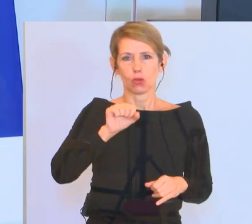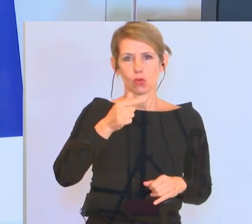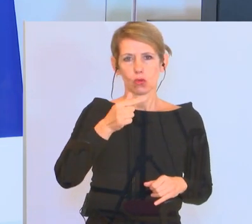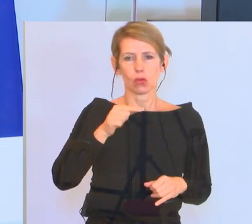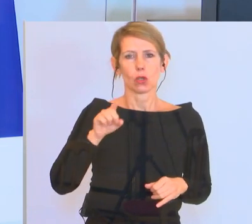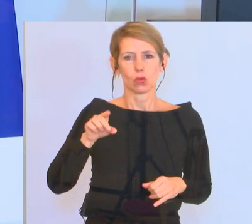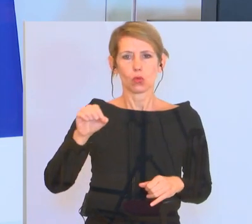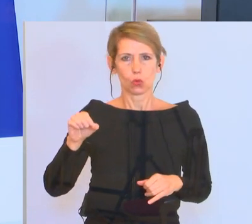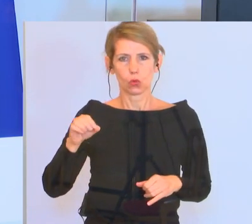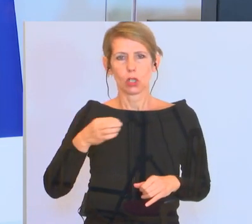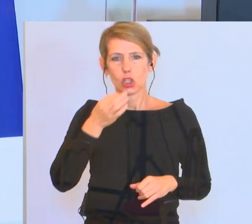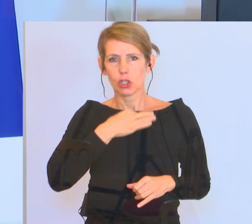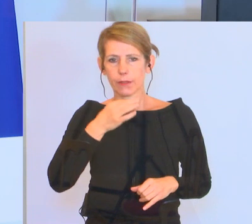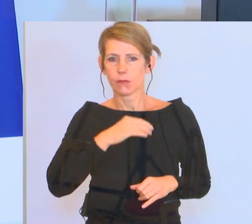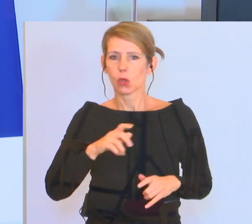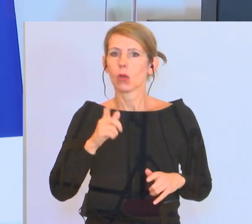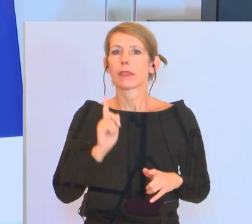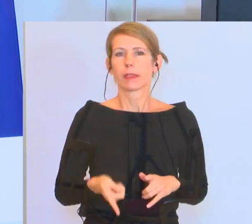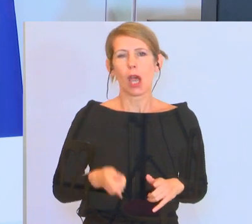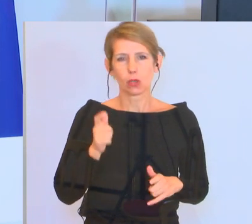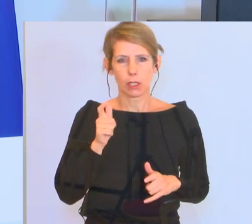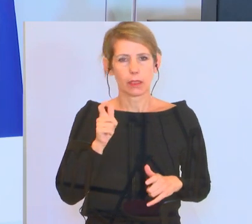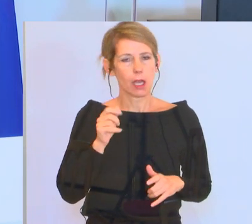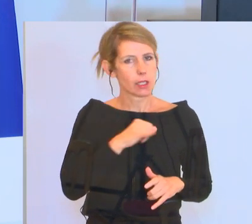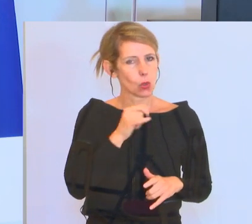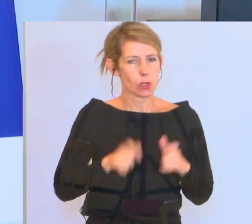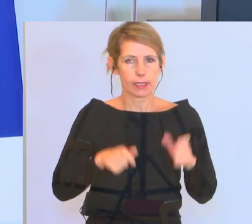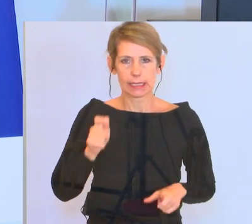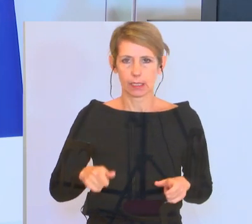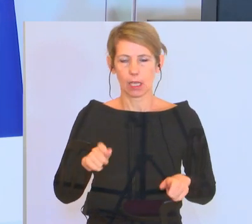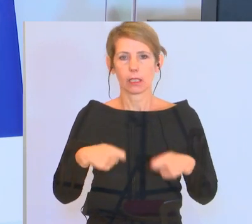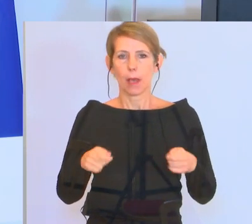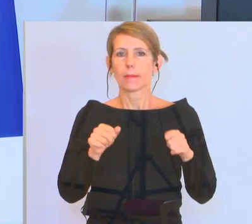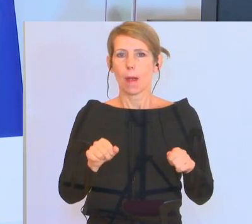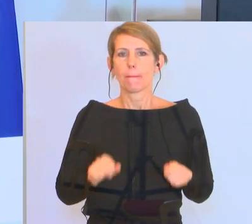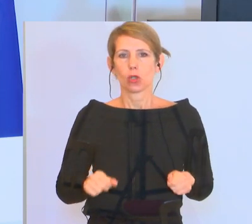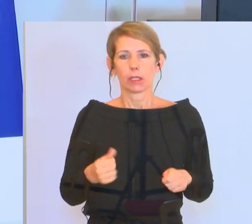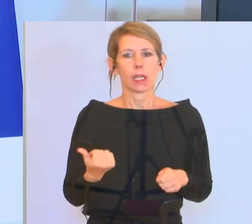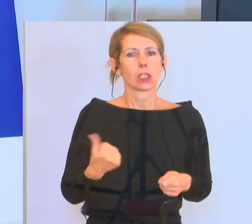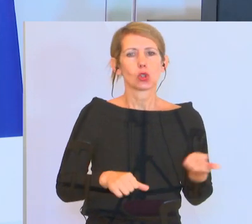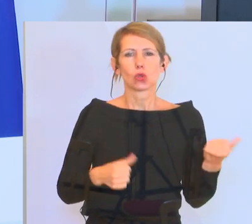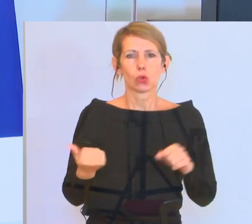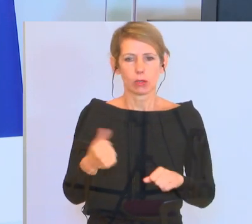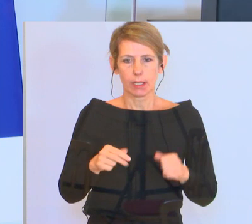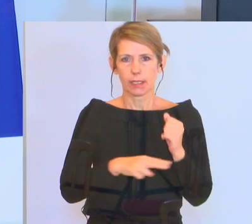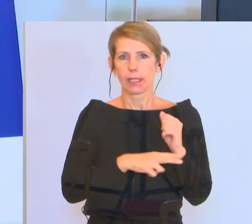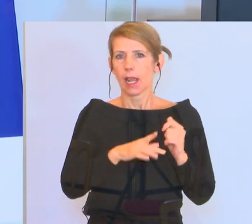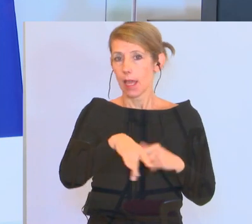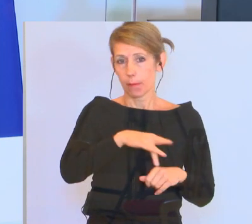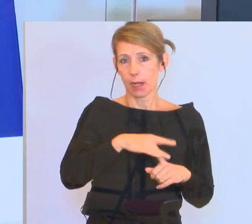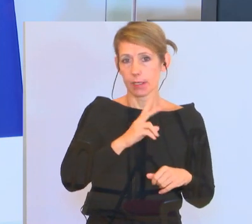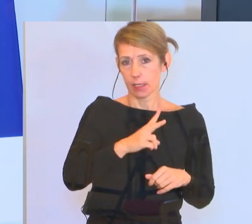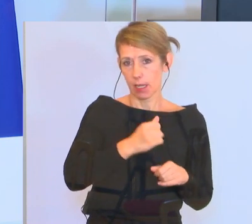1.000 Jugendlichen die Möglichkeit geben, in unterschiedlichen zusätzlichen Lehrplätzen hier Fuß zu fassen